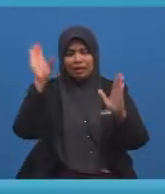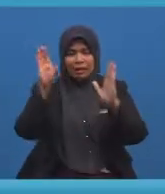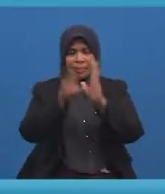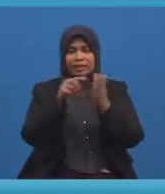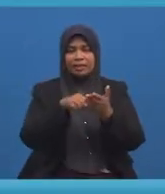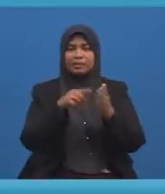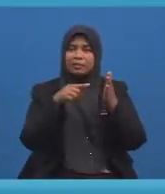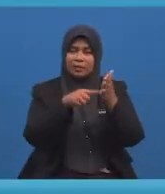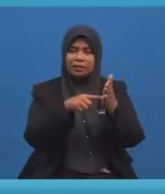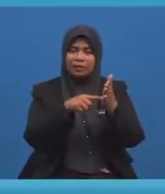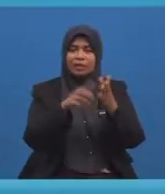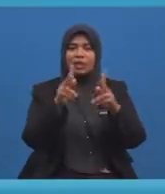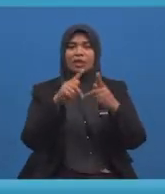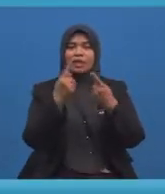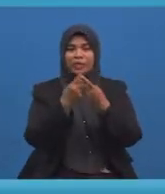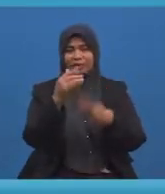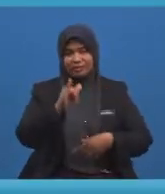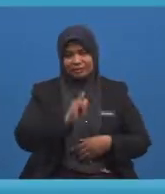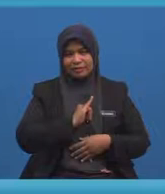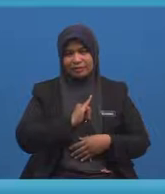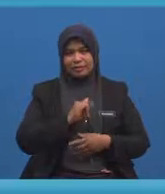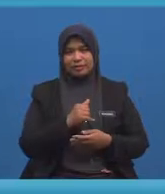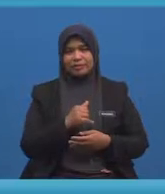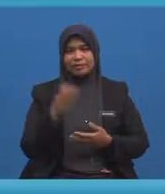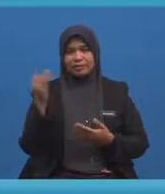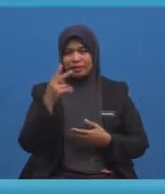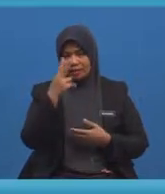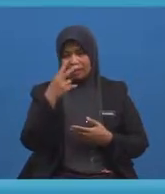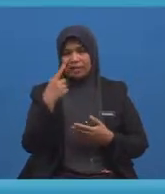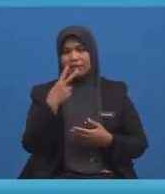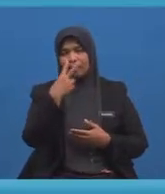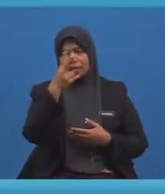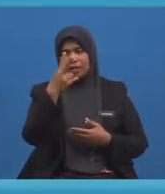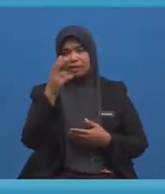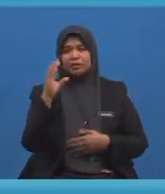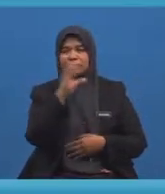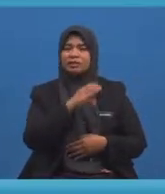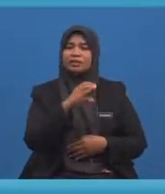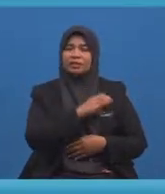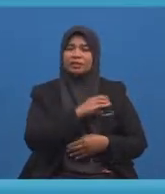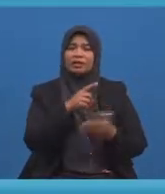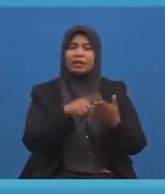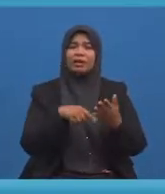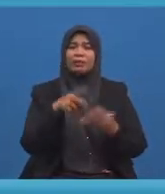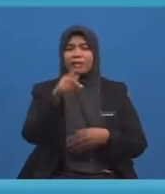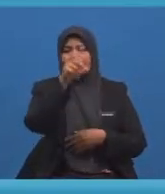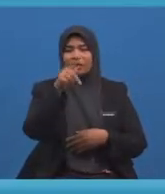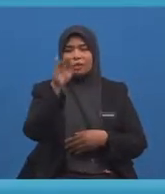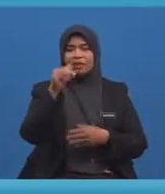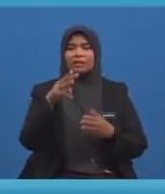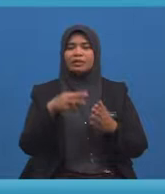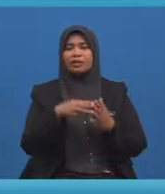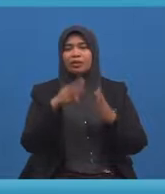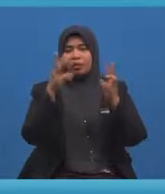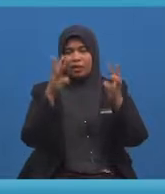Gambar ini menunjukkan keluarga saya. Mari kita lihat ciri-ciri apakah yang